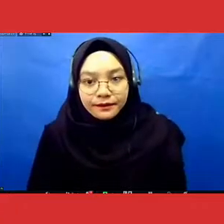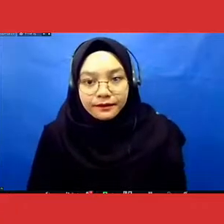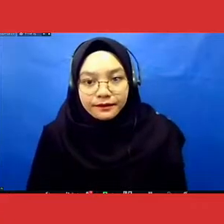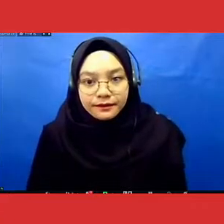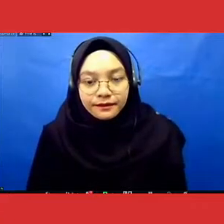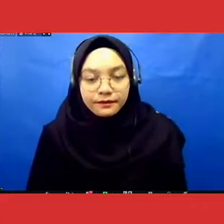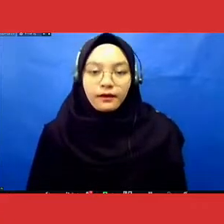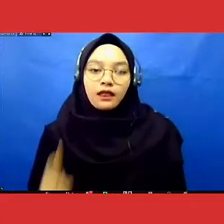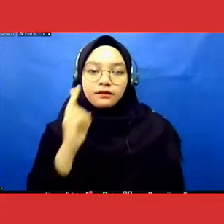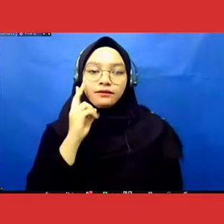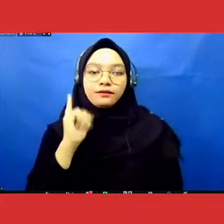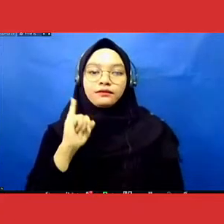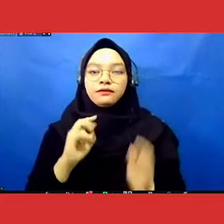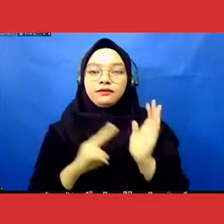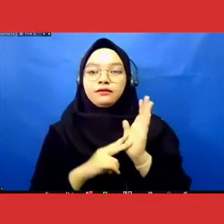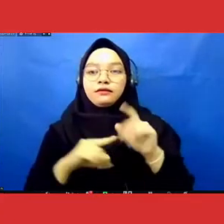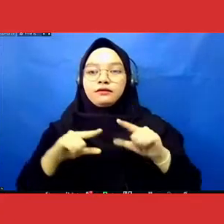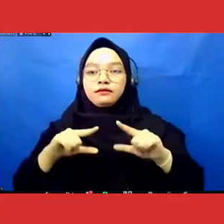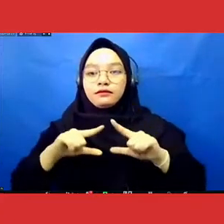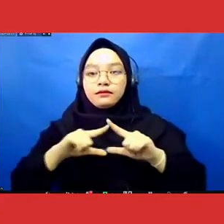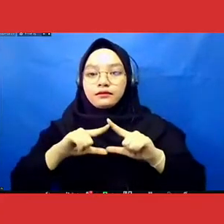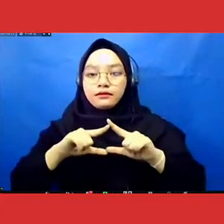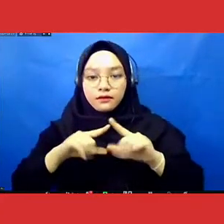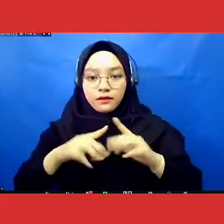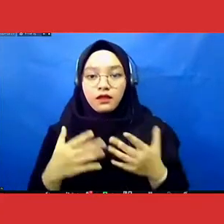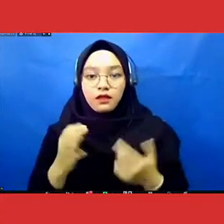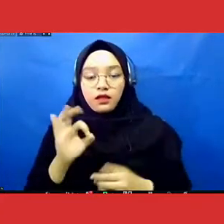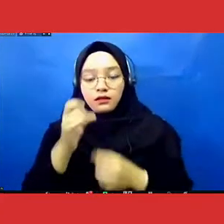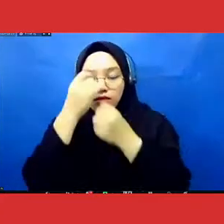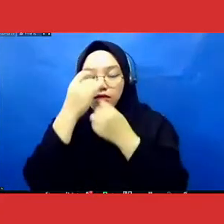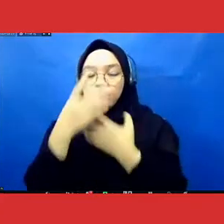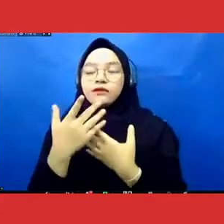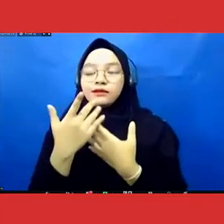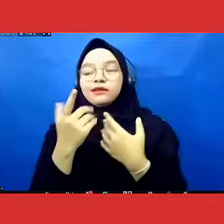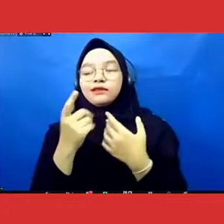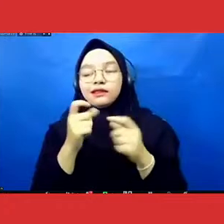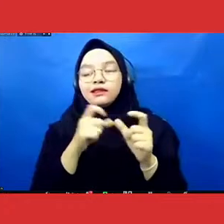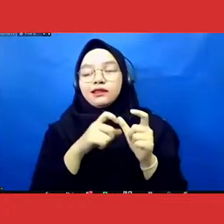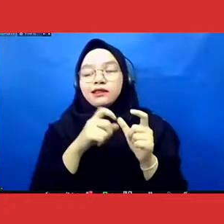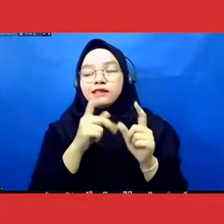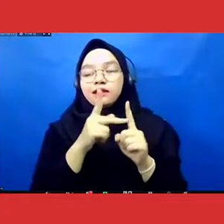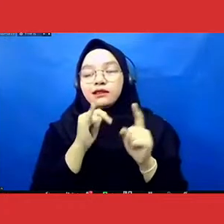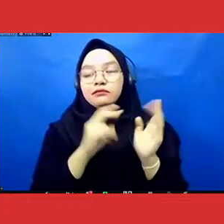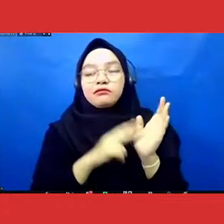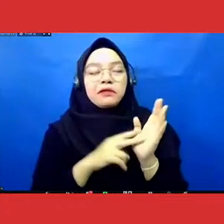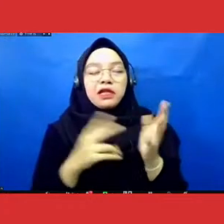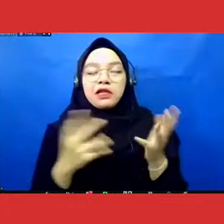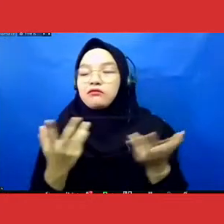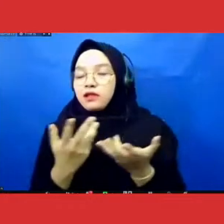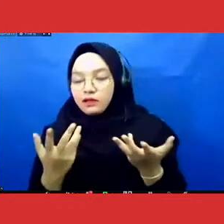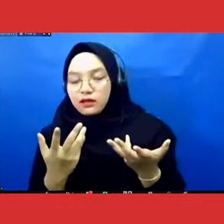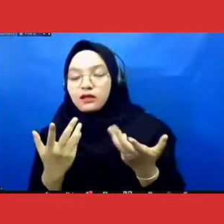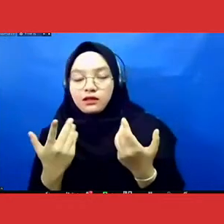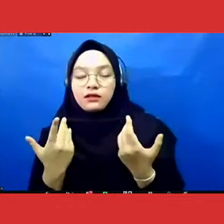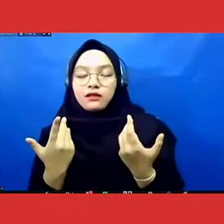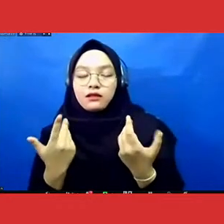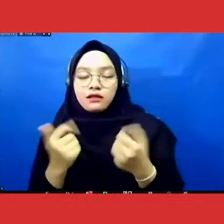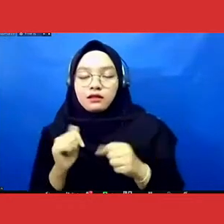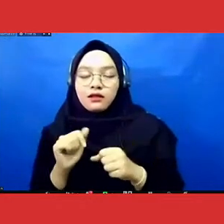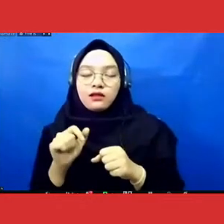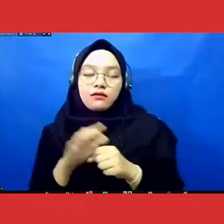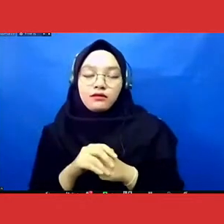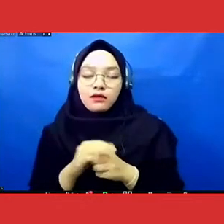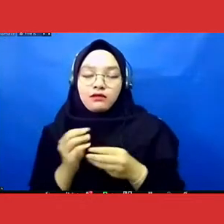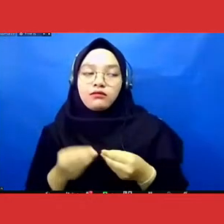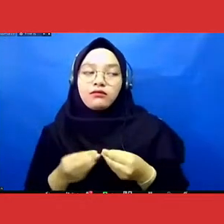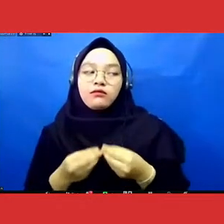Ibu Ina, ya. Yeah. Professor Sin, could you give an example how local university participate in human rights